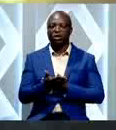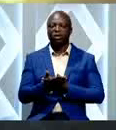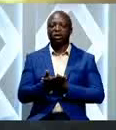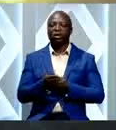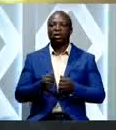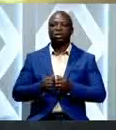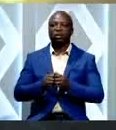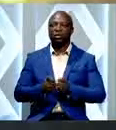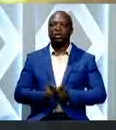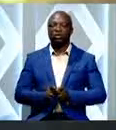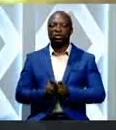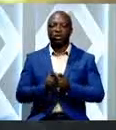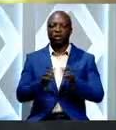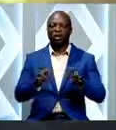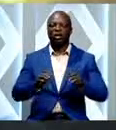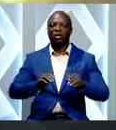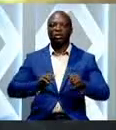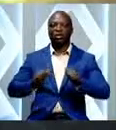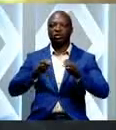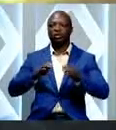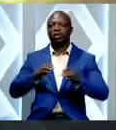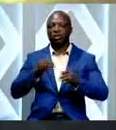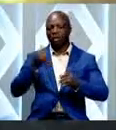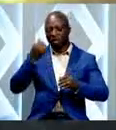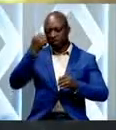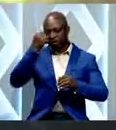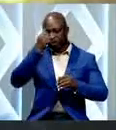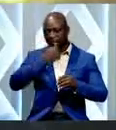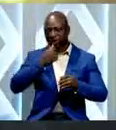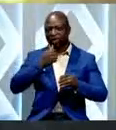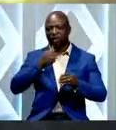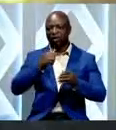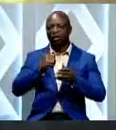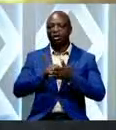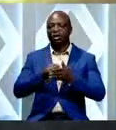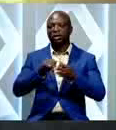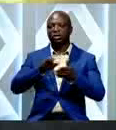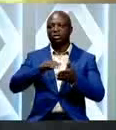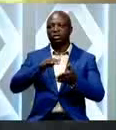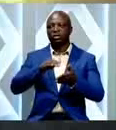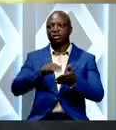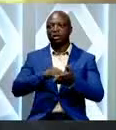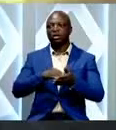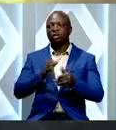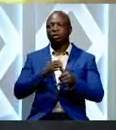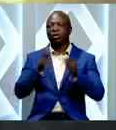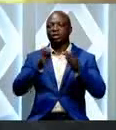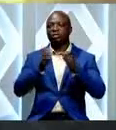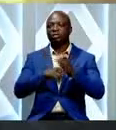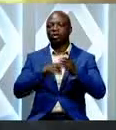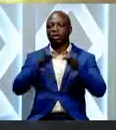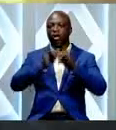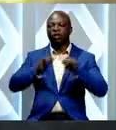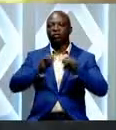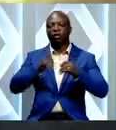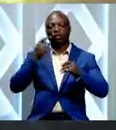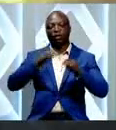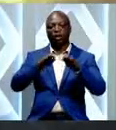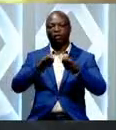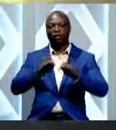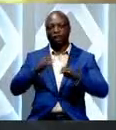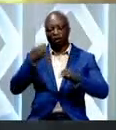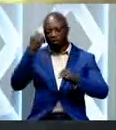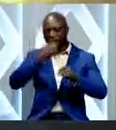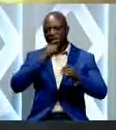l'Assemblée générale des actionnaires d'Africa 50 couplée de la première édition du Forum InfraFor Africa. Il est question